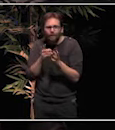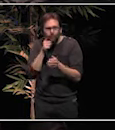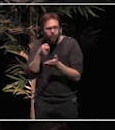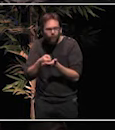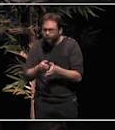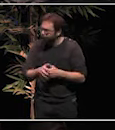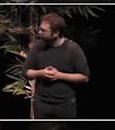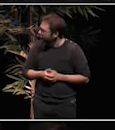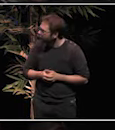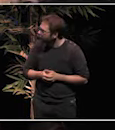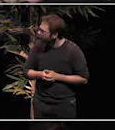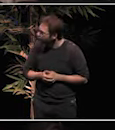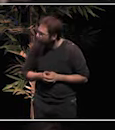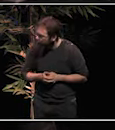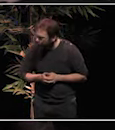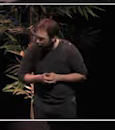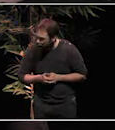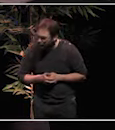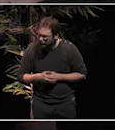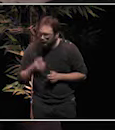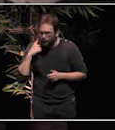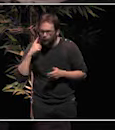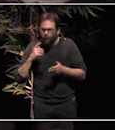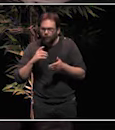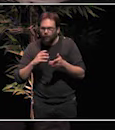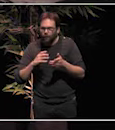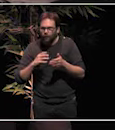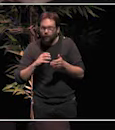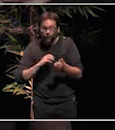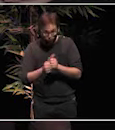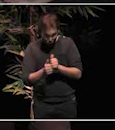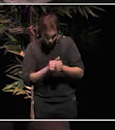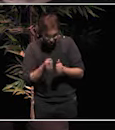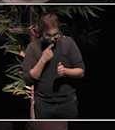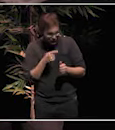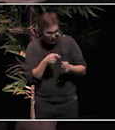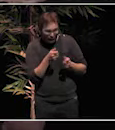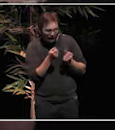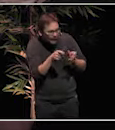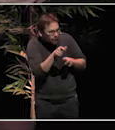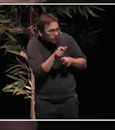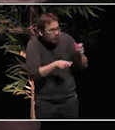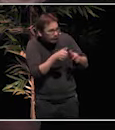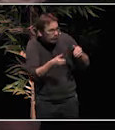veut dire que, si je comprends bien, ces courses sont réservées à une élite ou